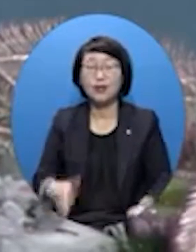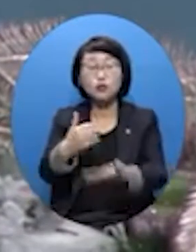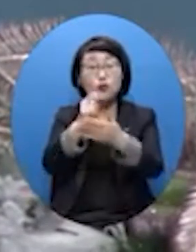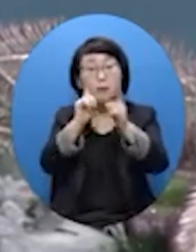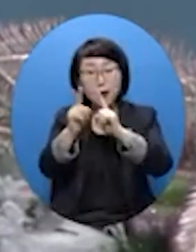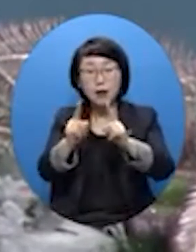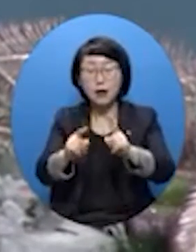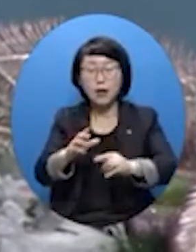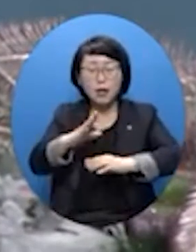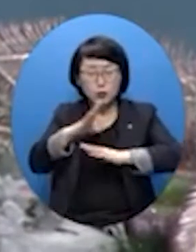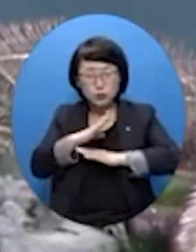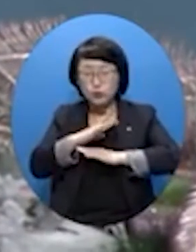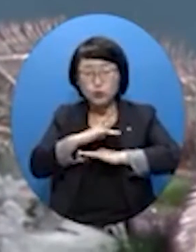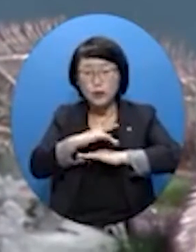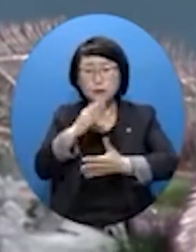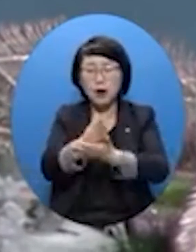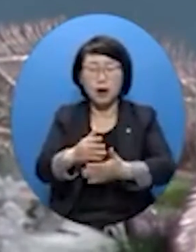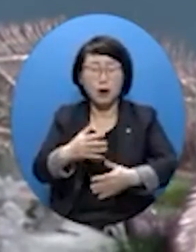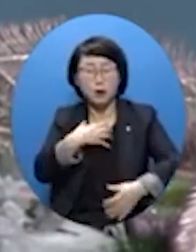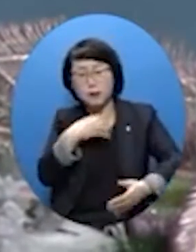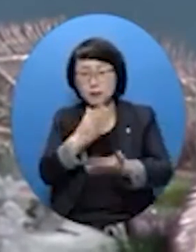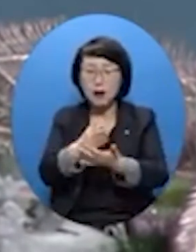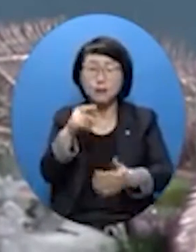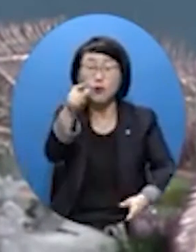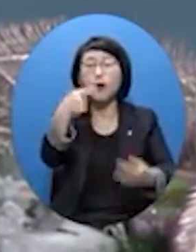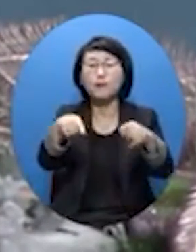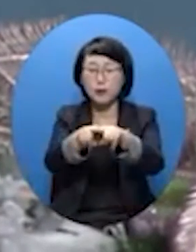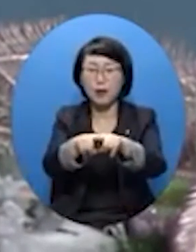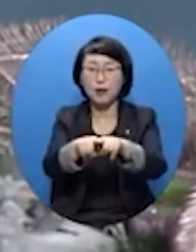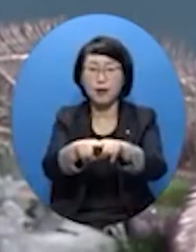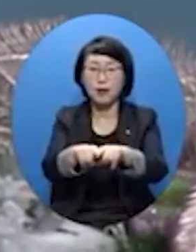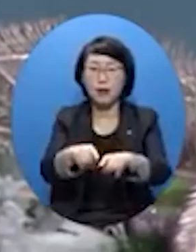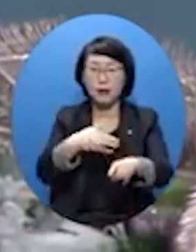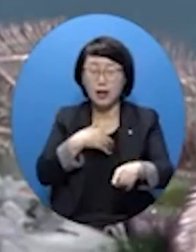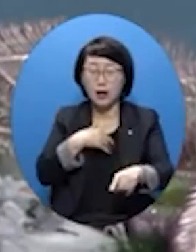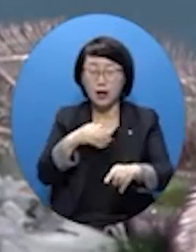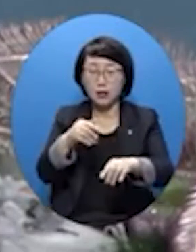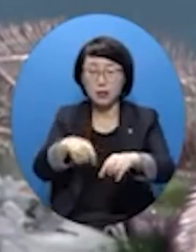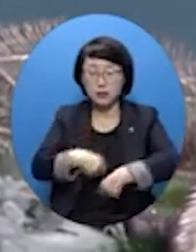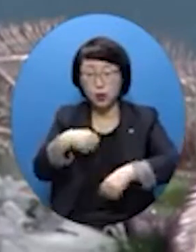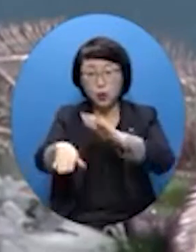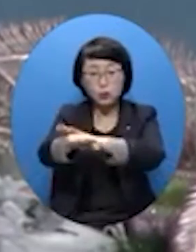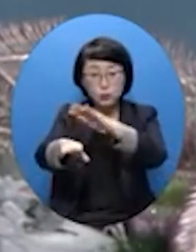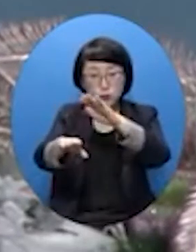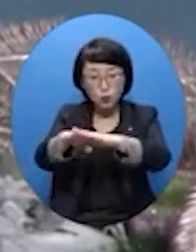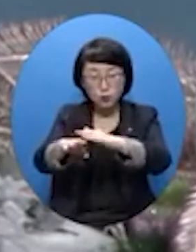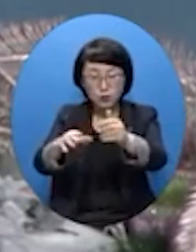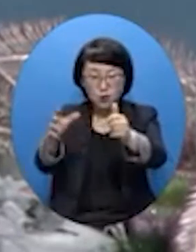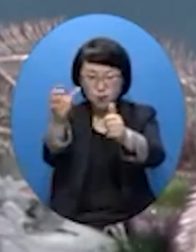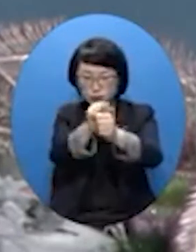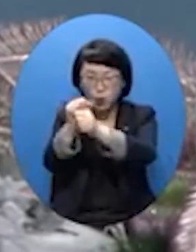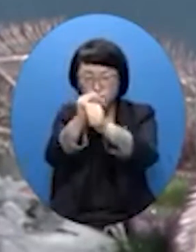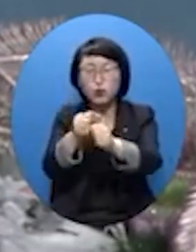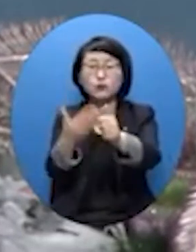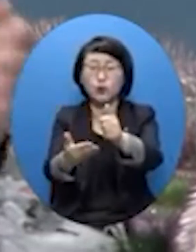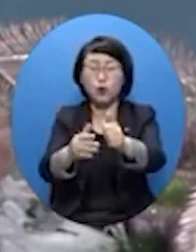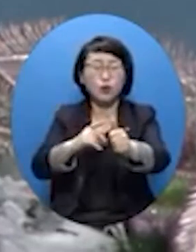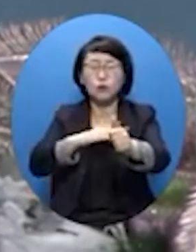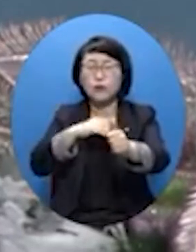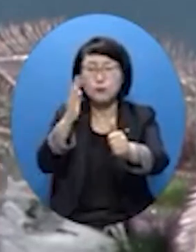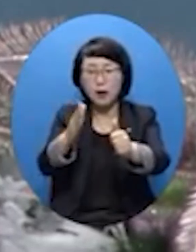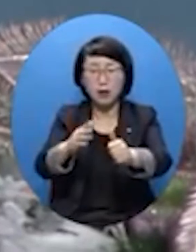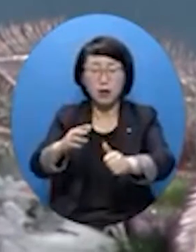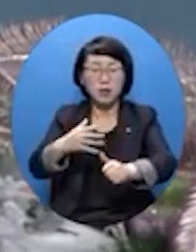주님 말씀하십니다. 두려워하지 말라. 걱정하지 말라. 내가 너와 함께하리라. 나의 의로운 오른손으로 너를 붙들리라. 너를 붙들리라. 두려워하지